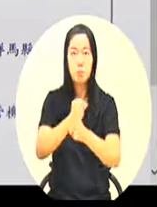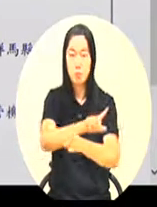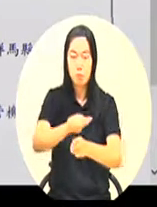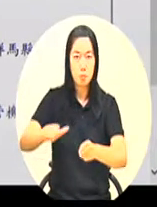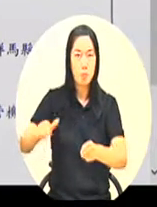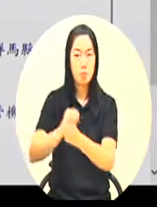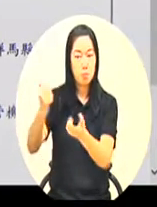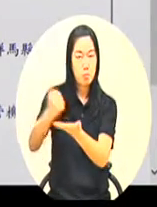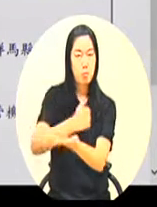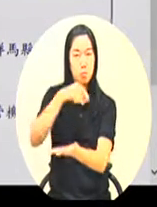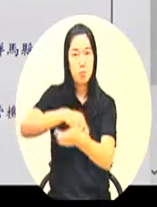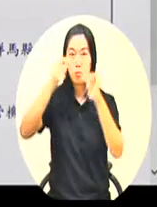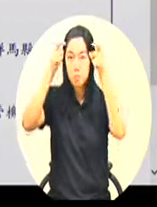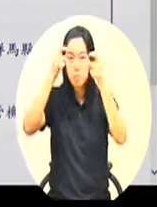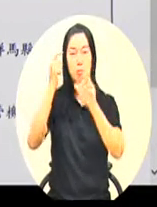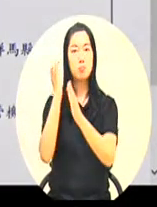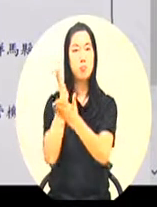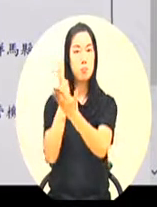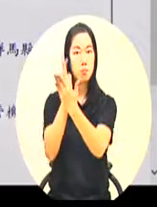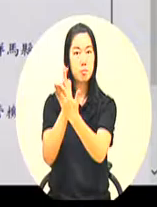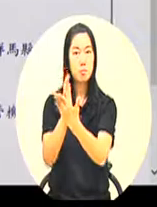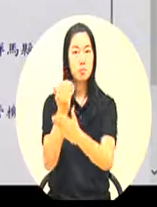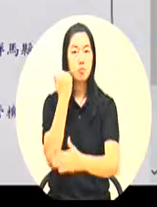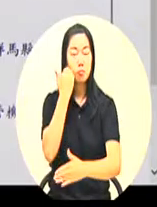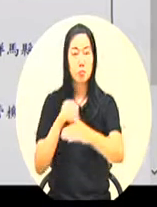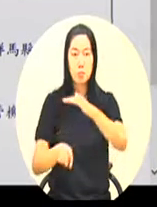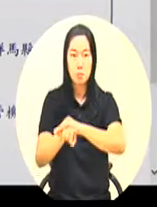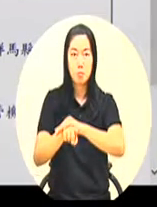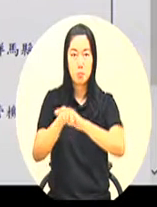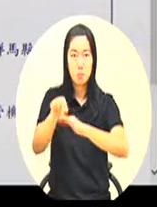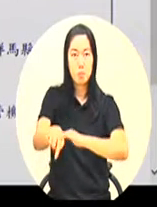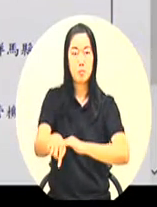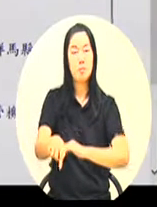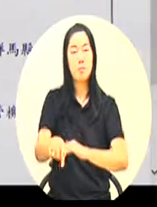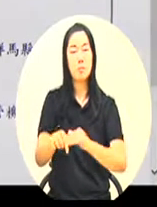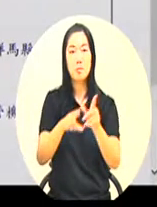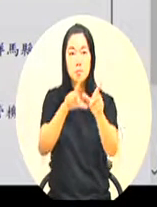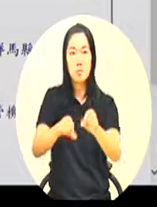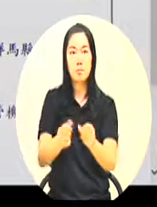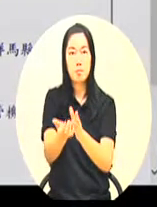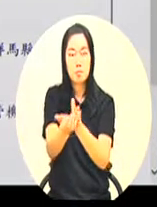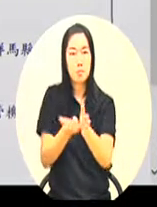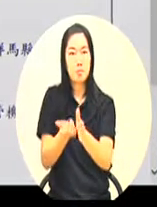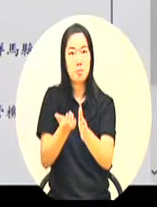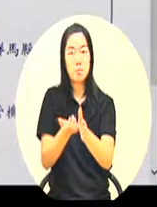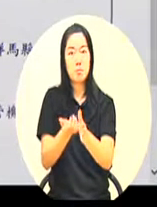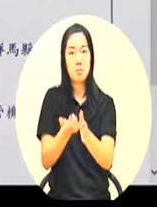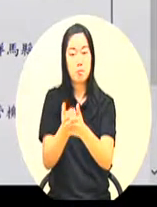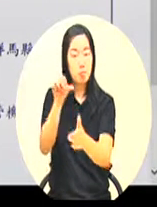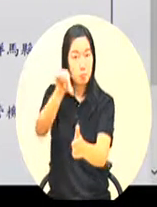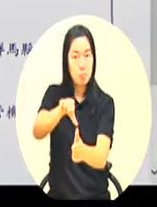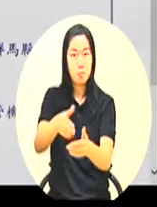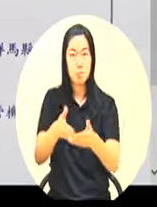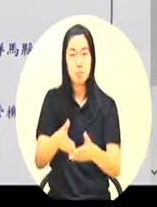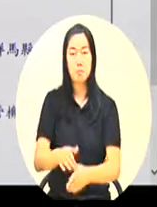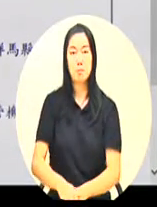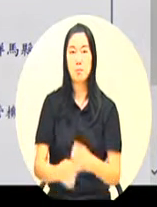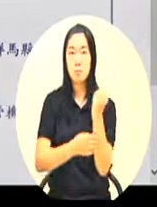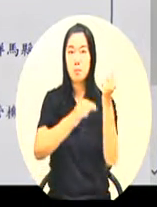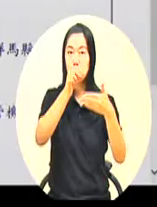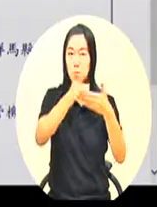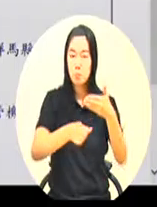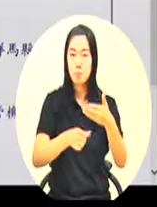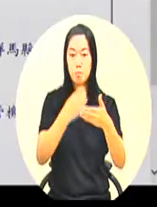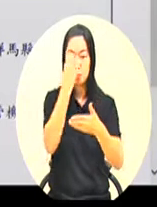通。违反前二项规定者，目的事业主管机关应依前条规定处理。法规委员会审查意